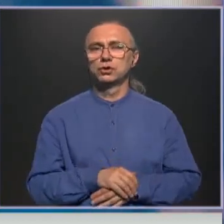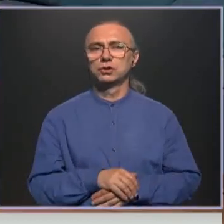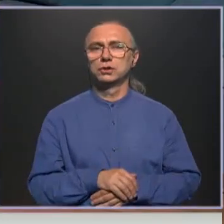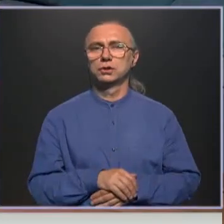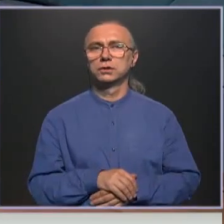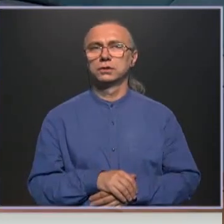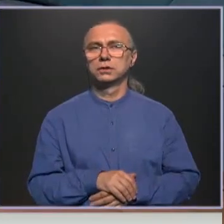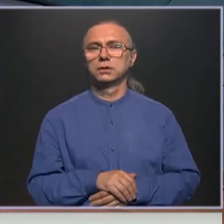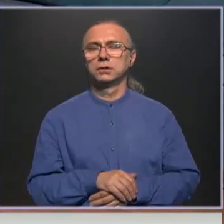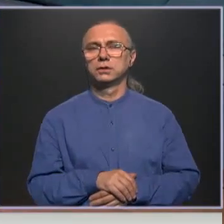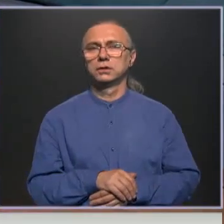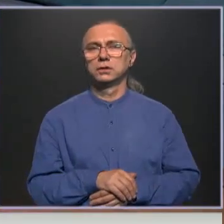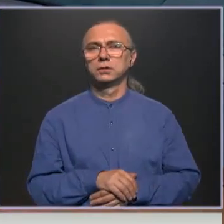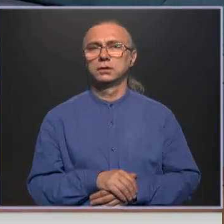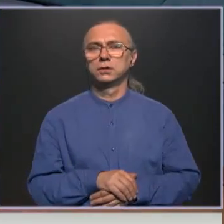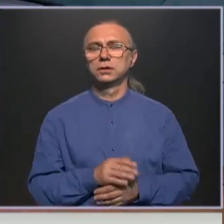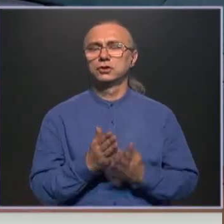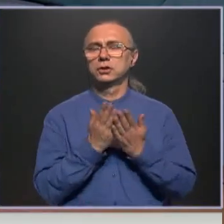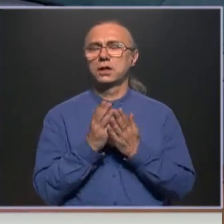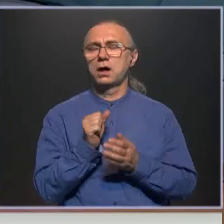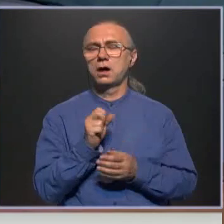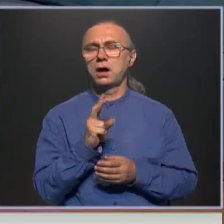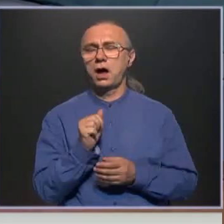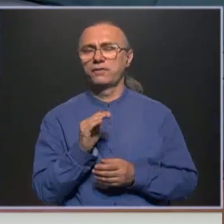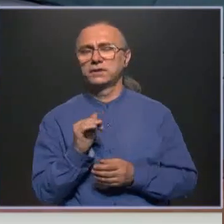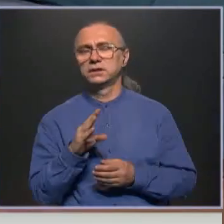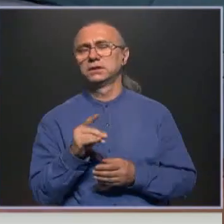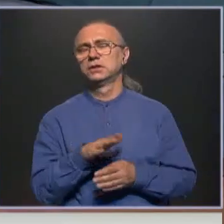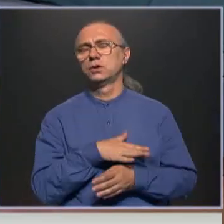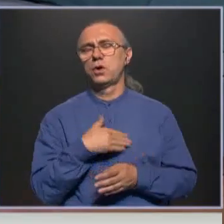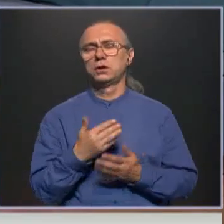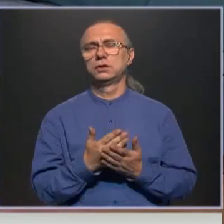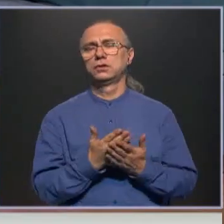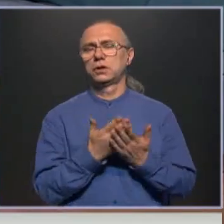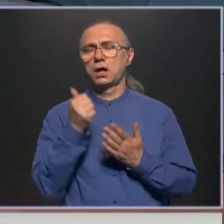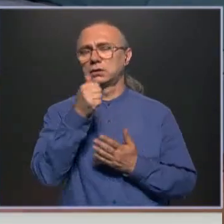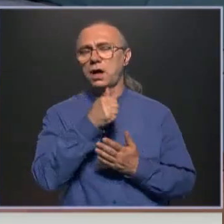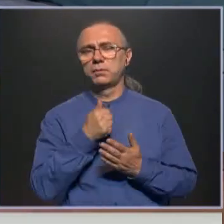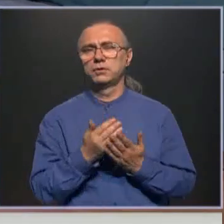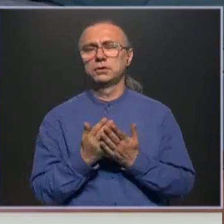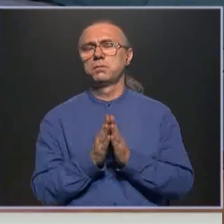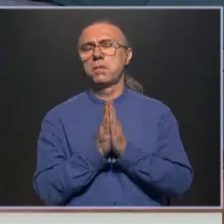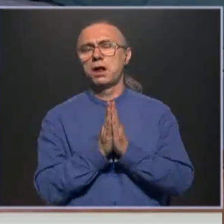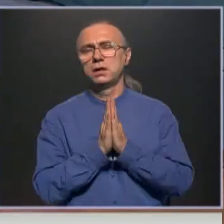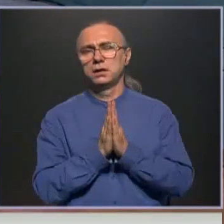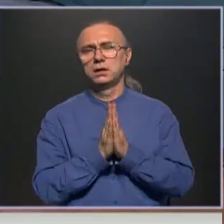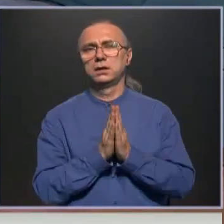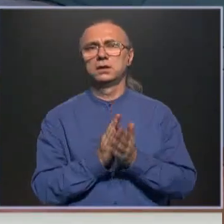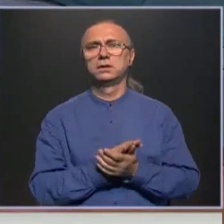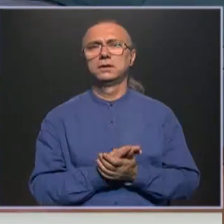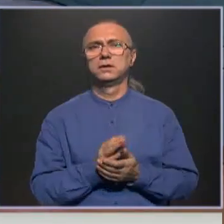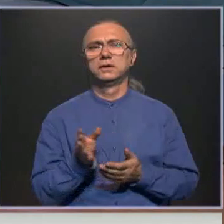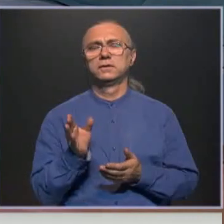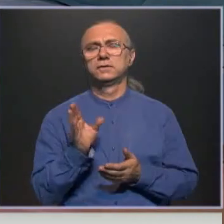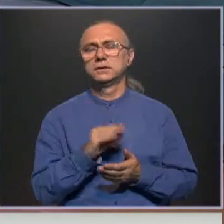могла, перепробовала. И акафист читала очень долгое время, годами, да. И молилась, и всех своих